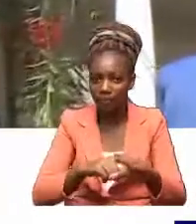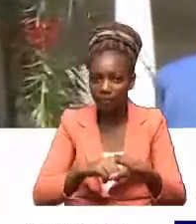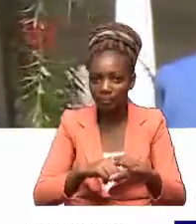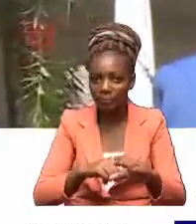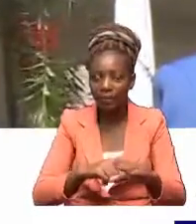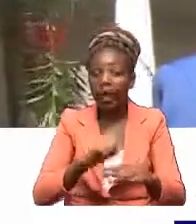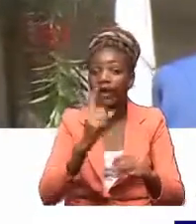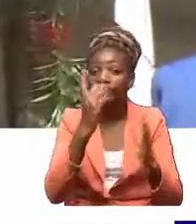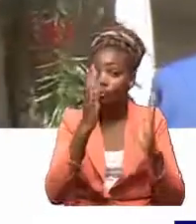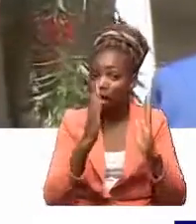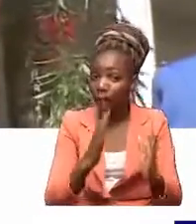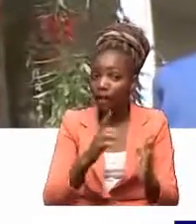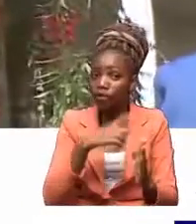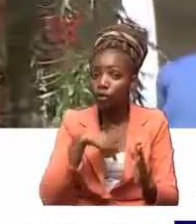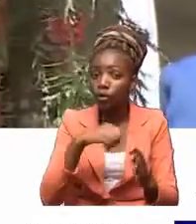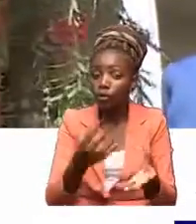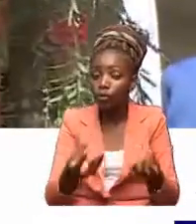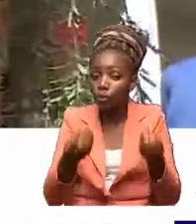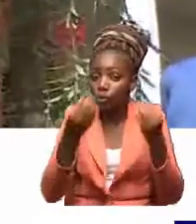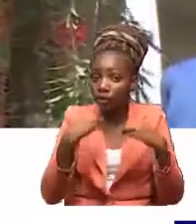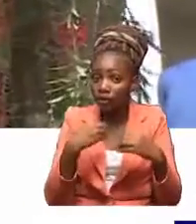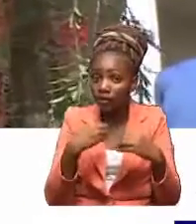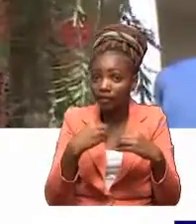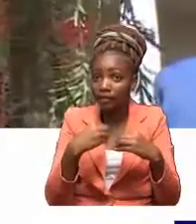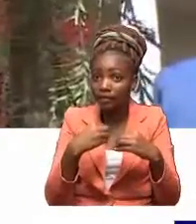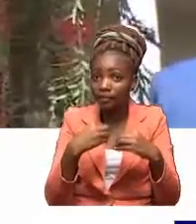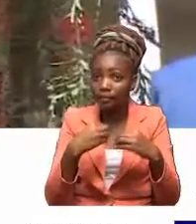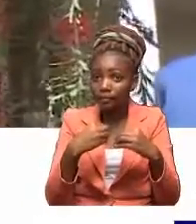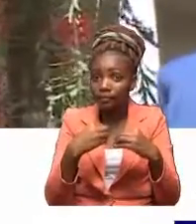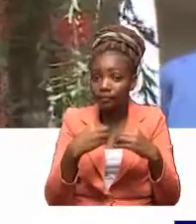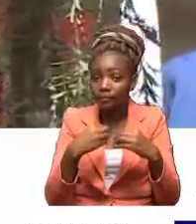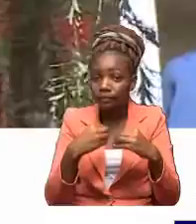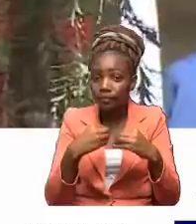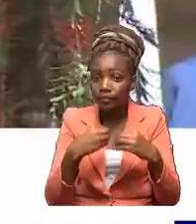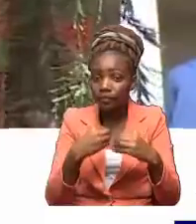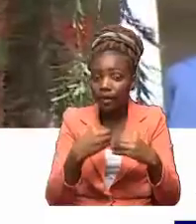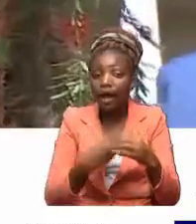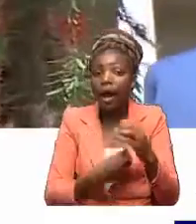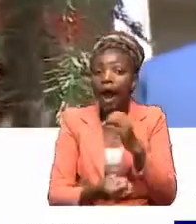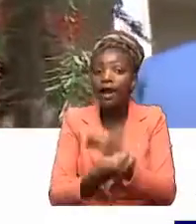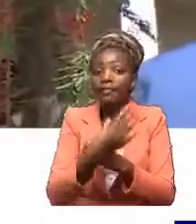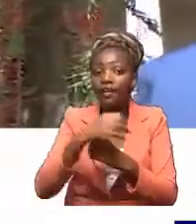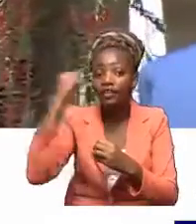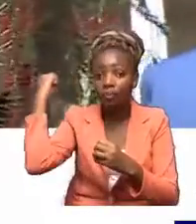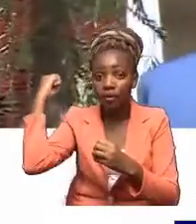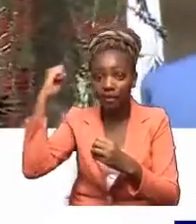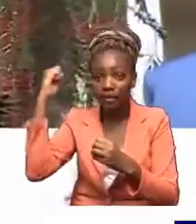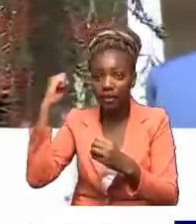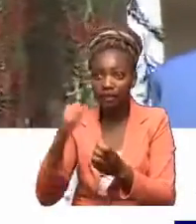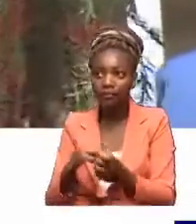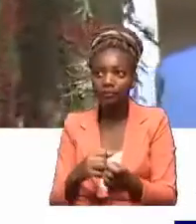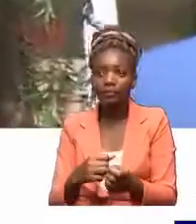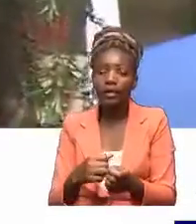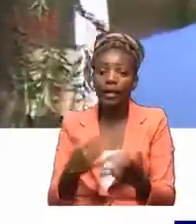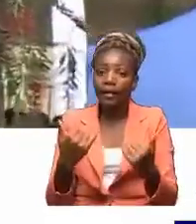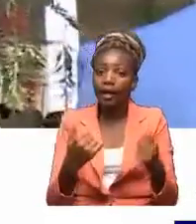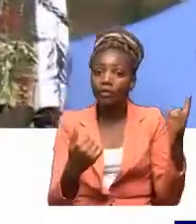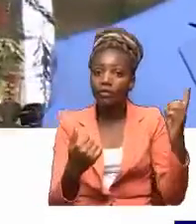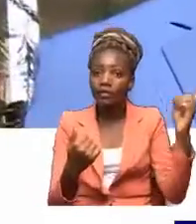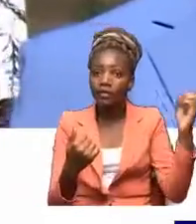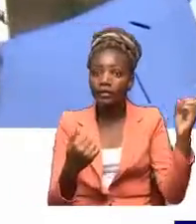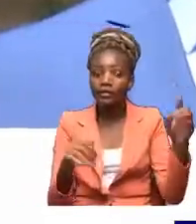mtu moja ambaye ametupatia maono ya siasa. Mtazamaji, huyo ni naibu speaker, anasema eti